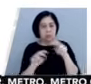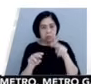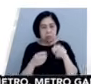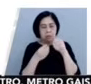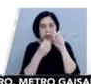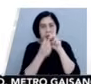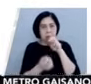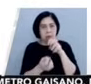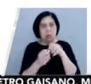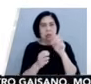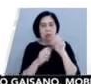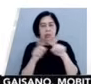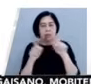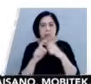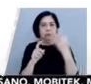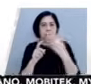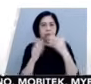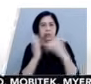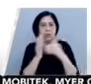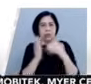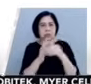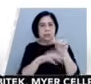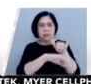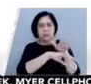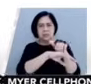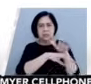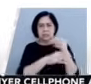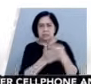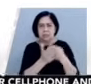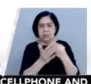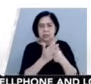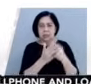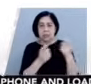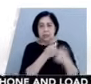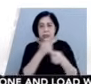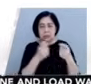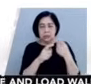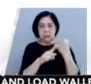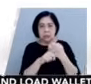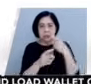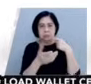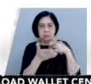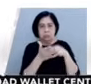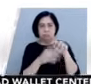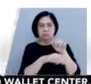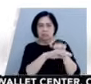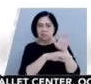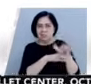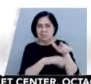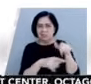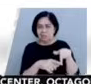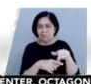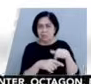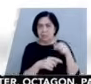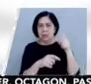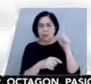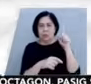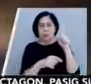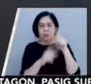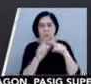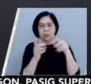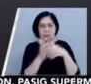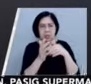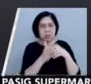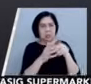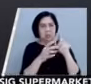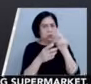na sunod-sunod na pagpapadala ng pera kada transaction nakalagay na nag-send ang kanyang account ng tig 1,000 p sa dalawang numero